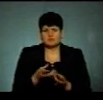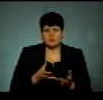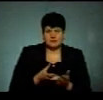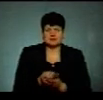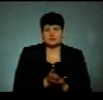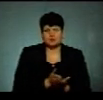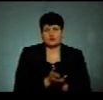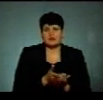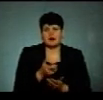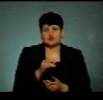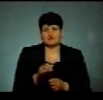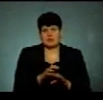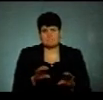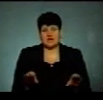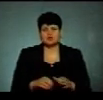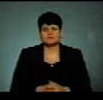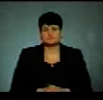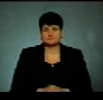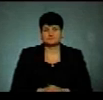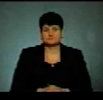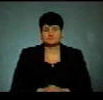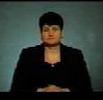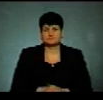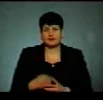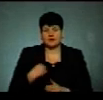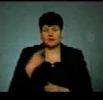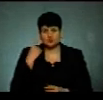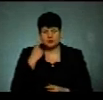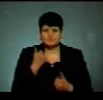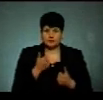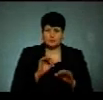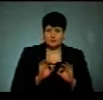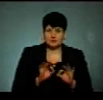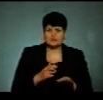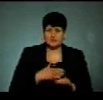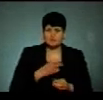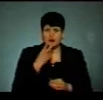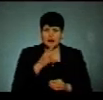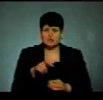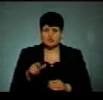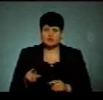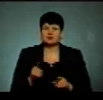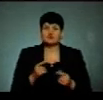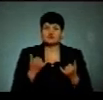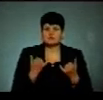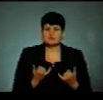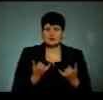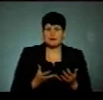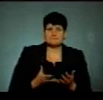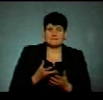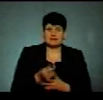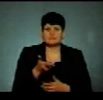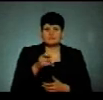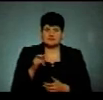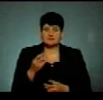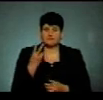це обслуговування газових мереж. Я думаю, що ми дуже добре пояснили нашим глядачам про те, чому ми зараз платимо за газ